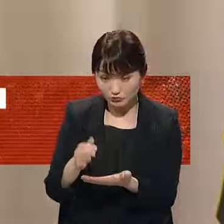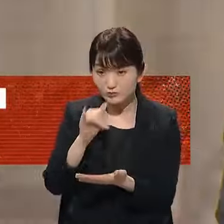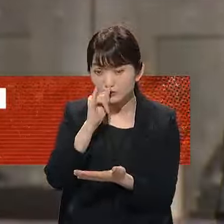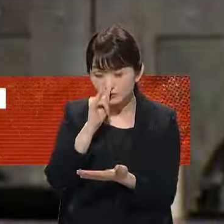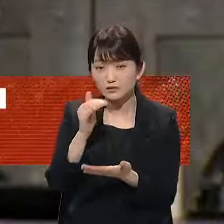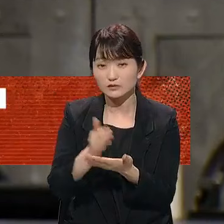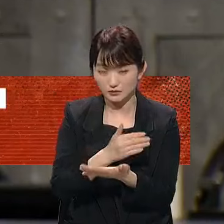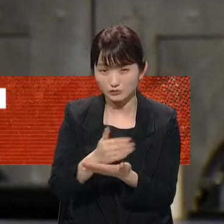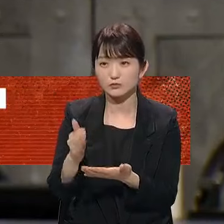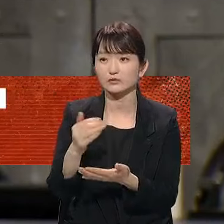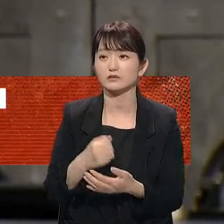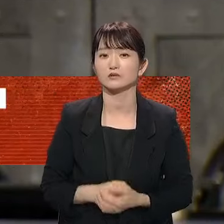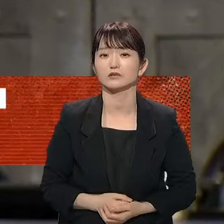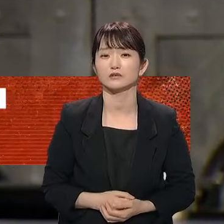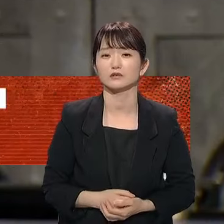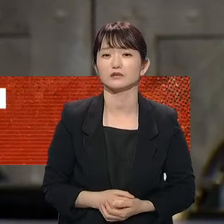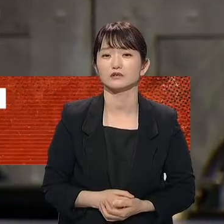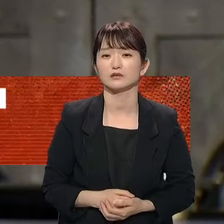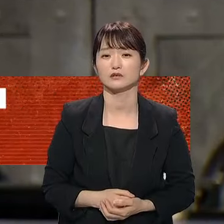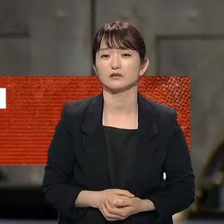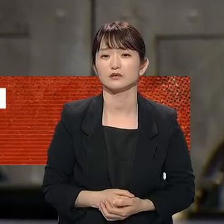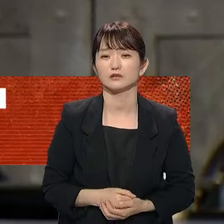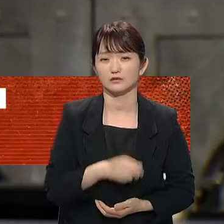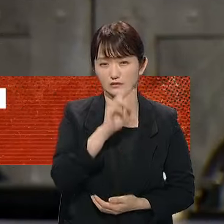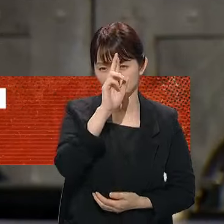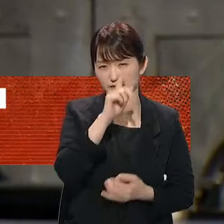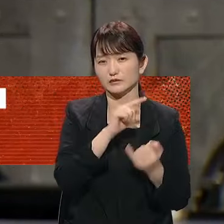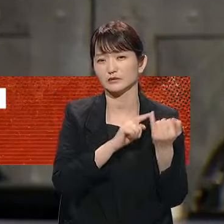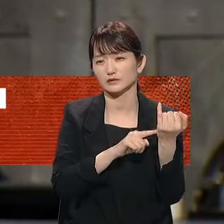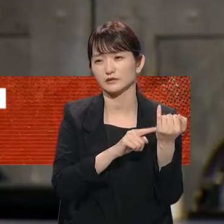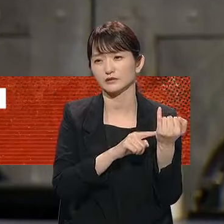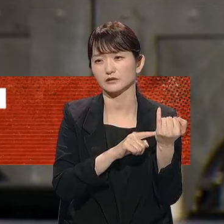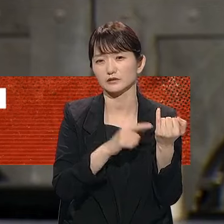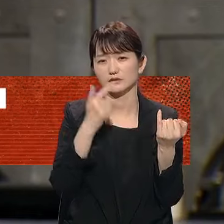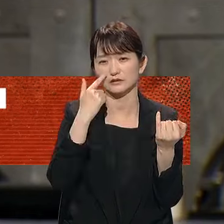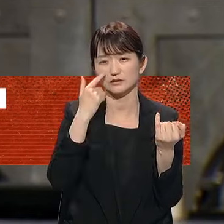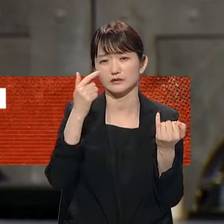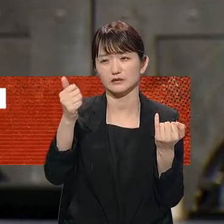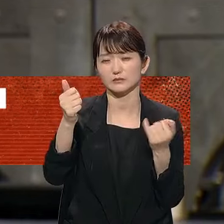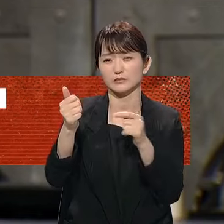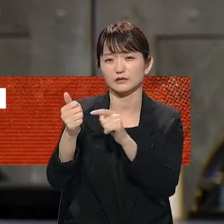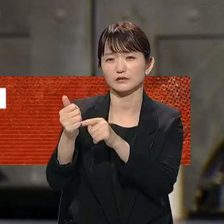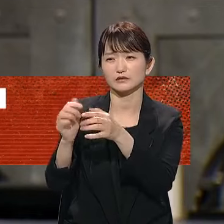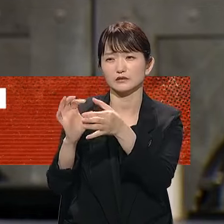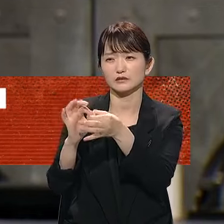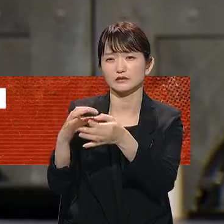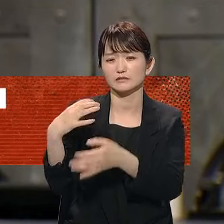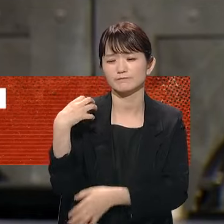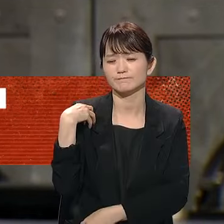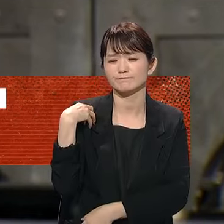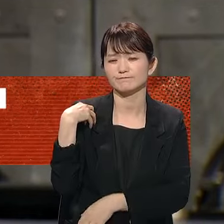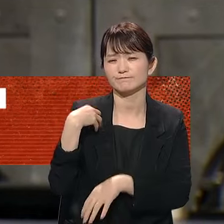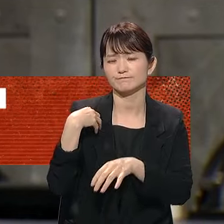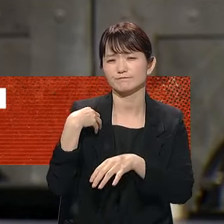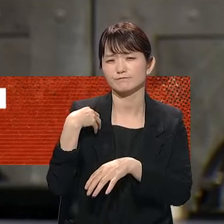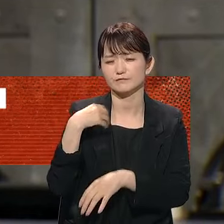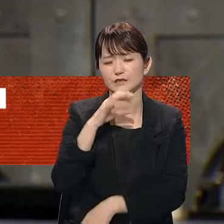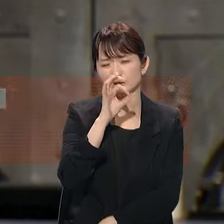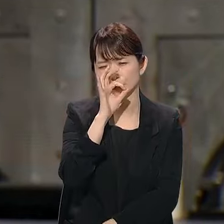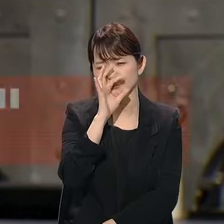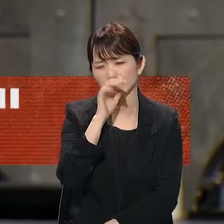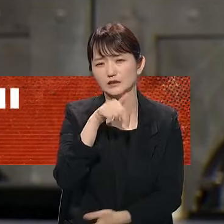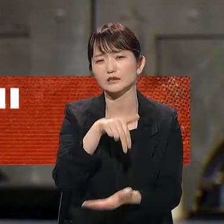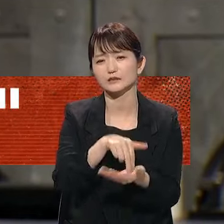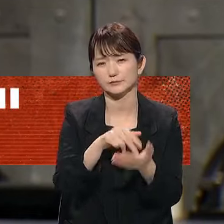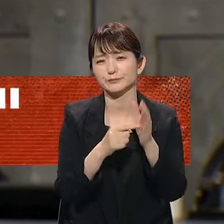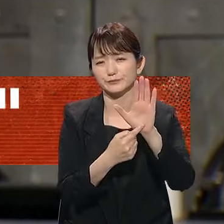말씀 했지 않습니까 더 이상은 이제 박세리 씨가 직접 아버지에 관련해서는 책임을 질 수 없다라는 그런 입장을